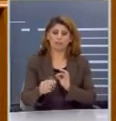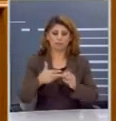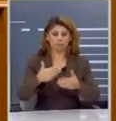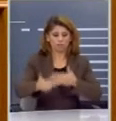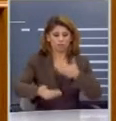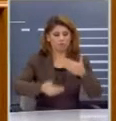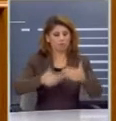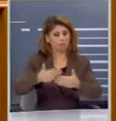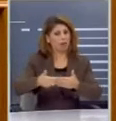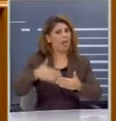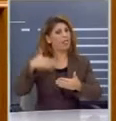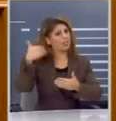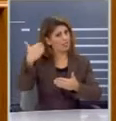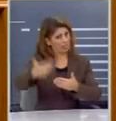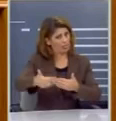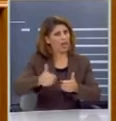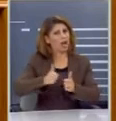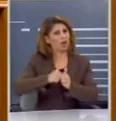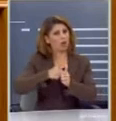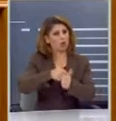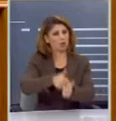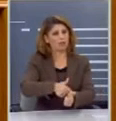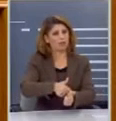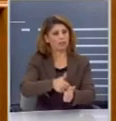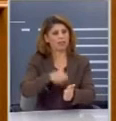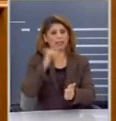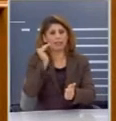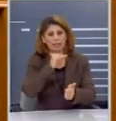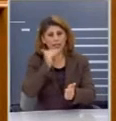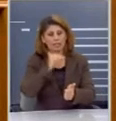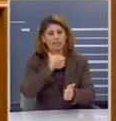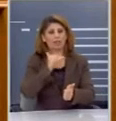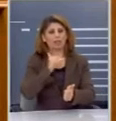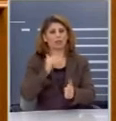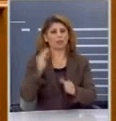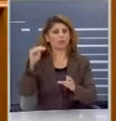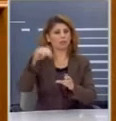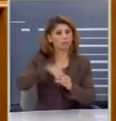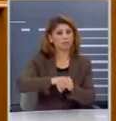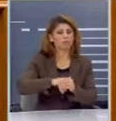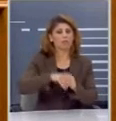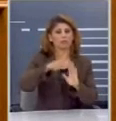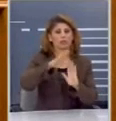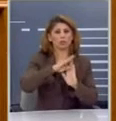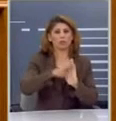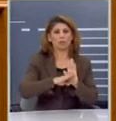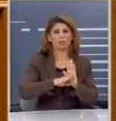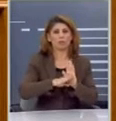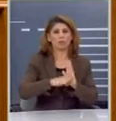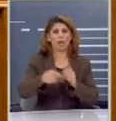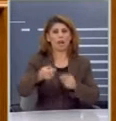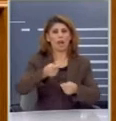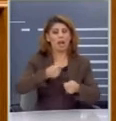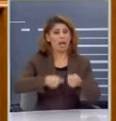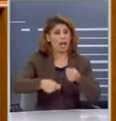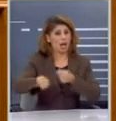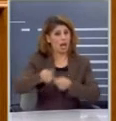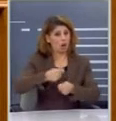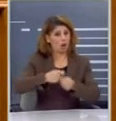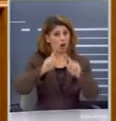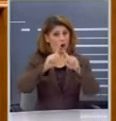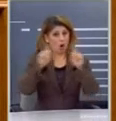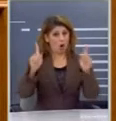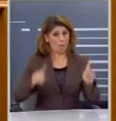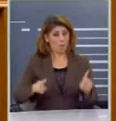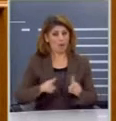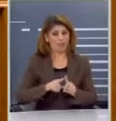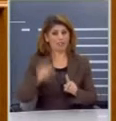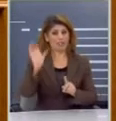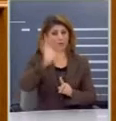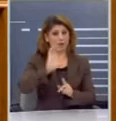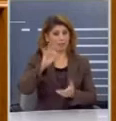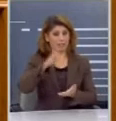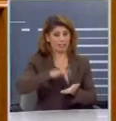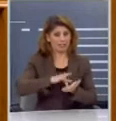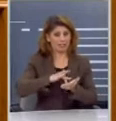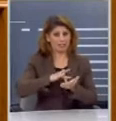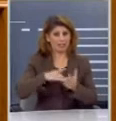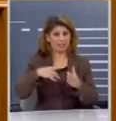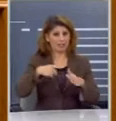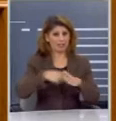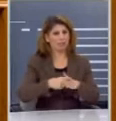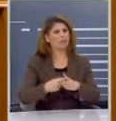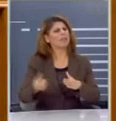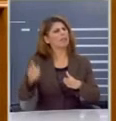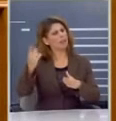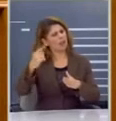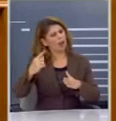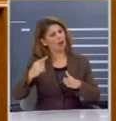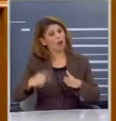που θα ακολουθήσουν, την γρήγορη ένταξή μας στο πρόγραμμα αγοράς ομολόγων της Ευρωπαϊκής Κεντρικής Τράπεζας και άλλα,